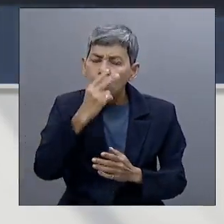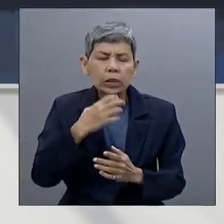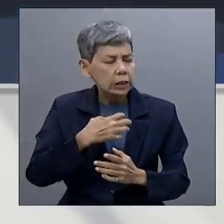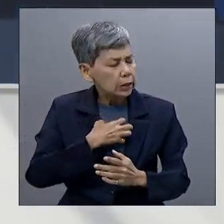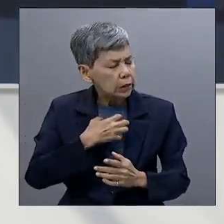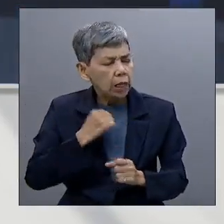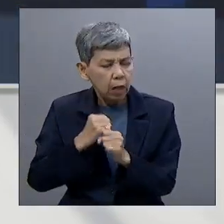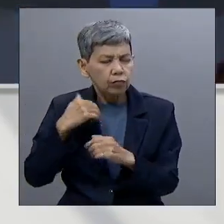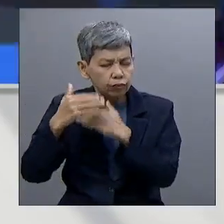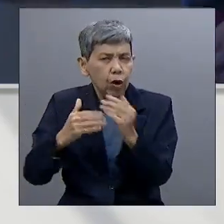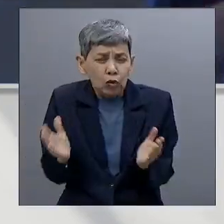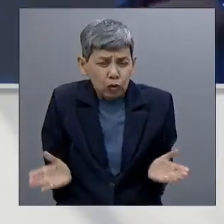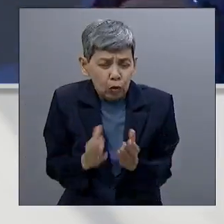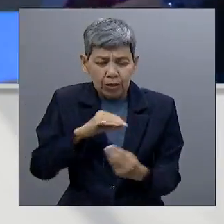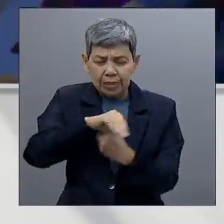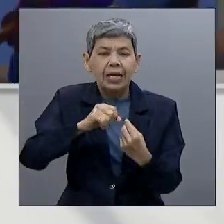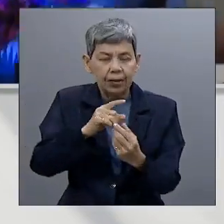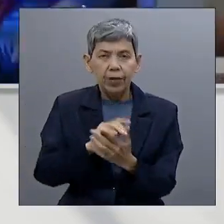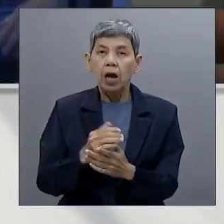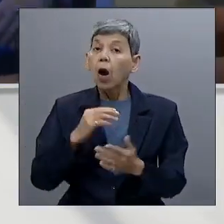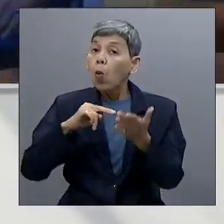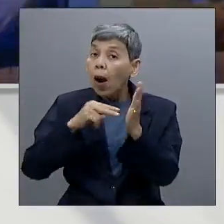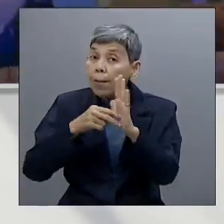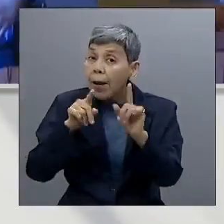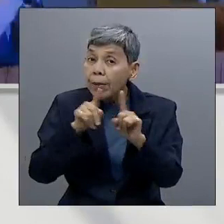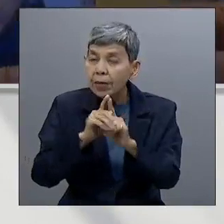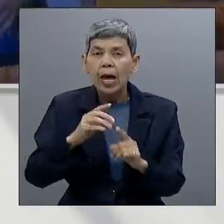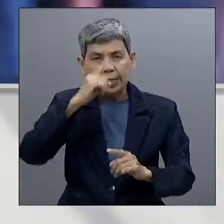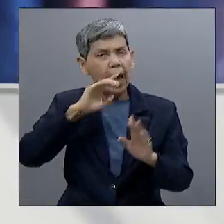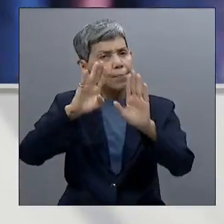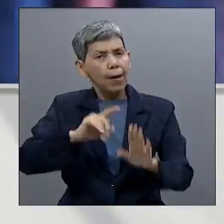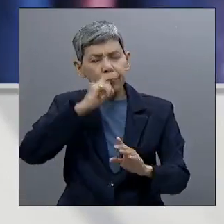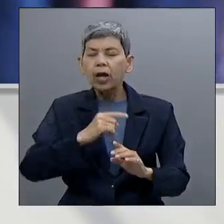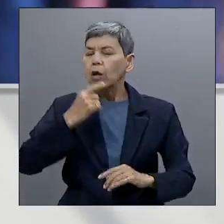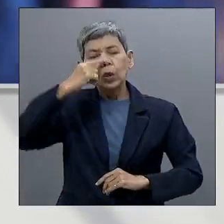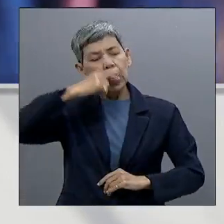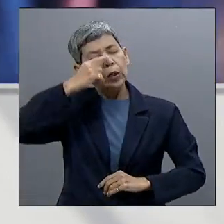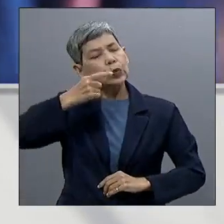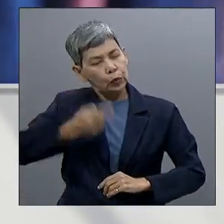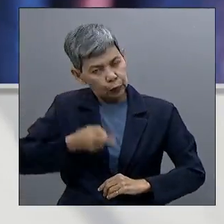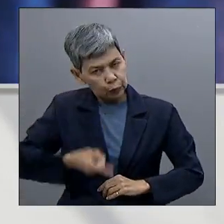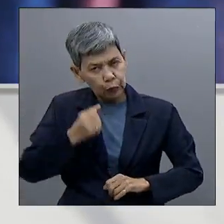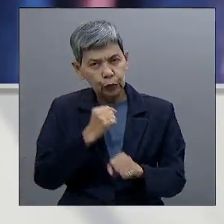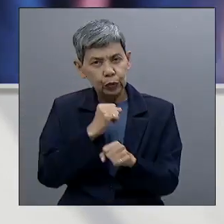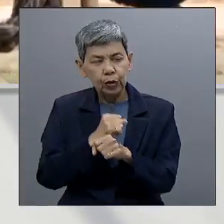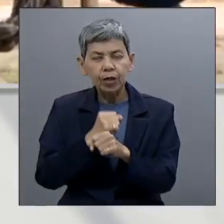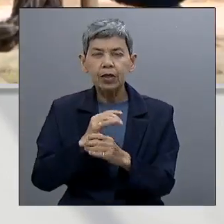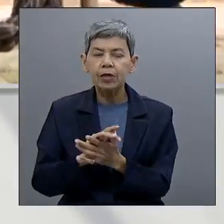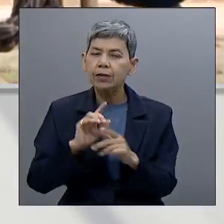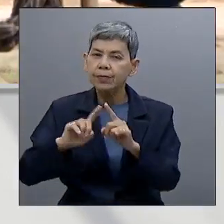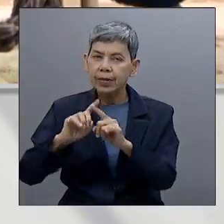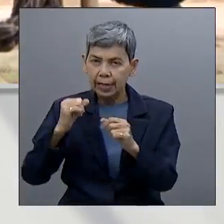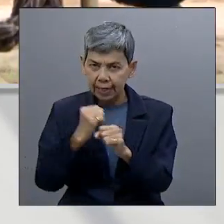ปไกลกว่าการส่งเสริมในทางเศรษฐกิจด้วยก็คือหมายถึงว่าความเป็นไทยจะต้องยังคงอยู่ได้ภายใต้การหลั่งไหลเข้ามาของวัฒน